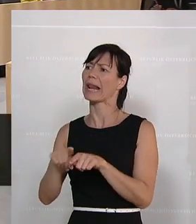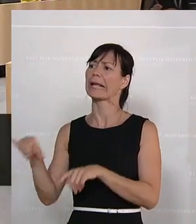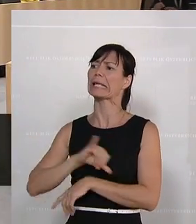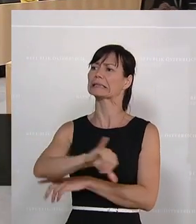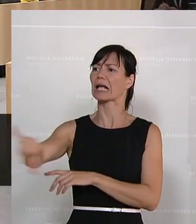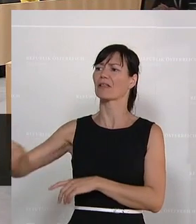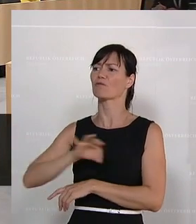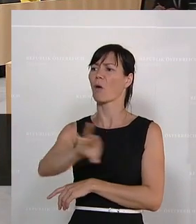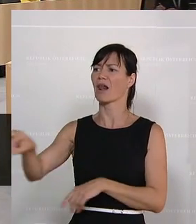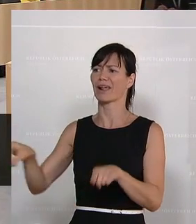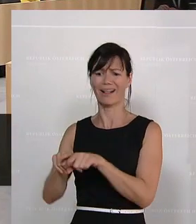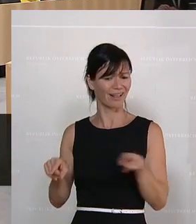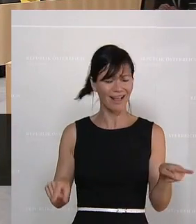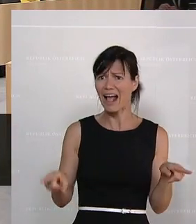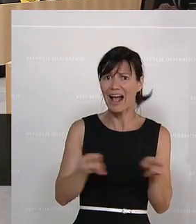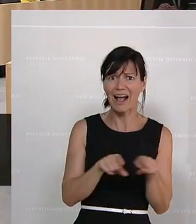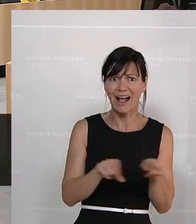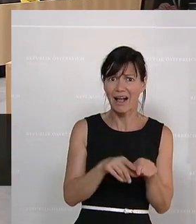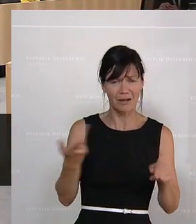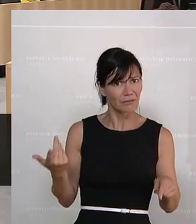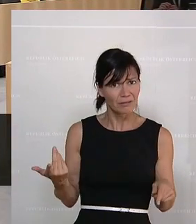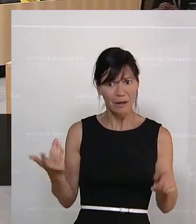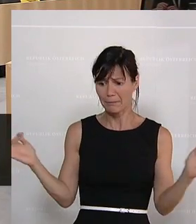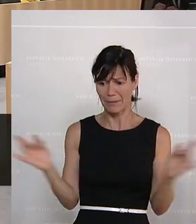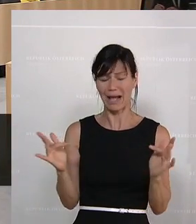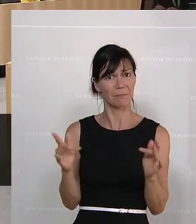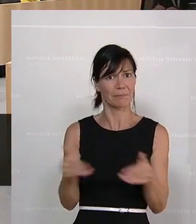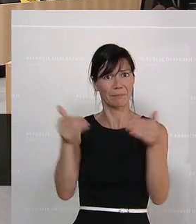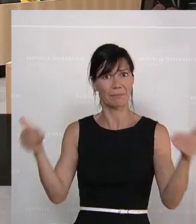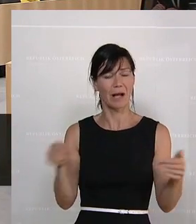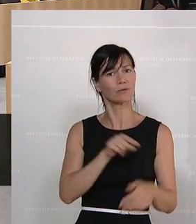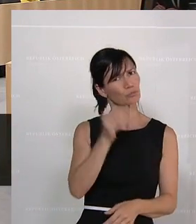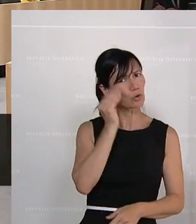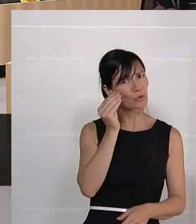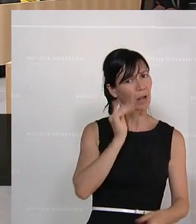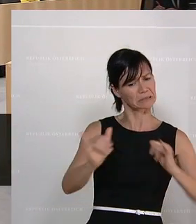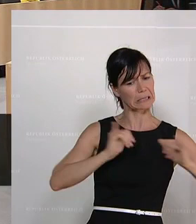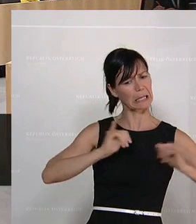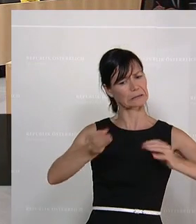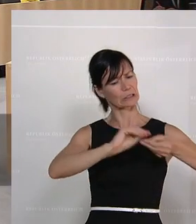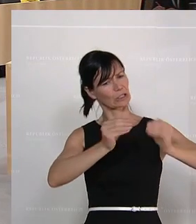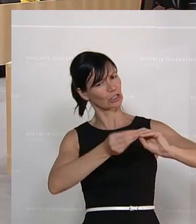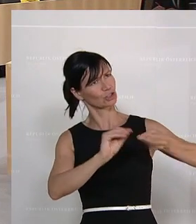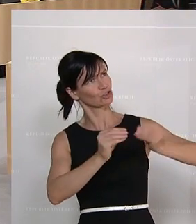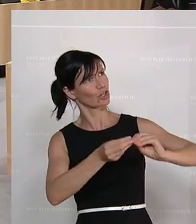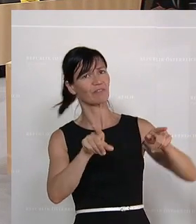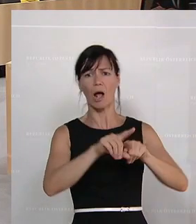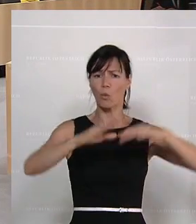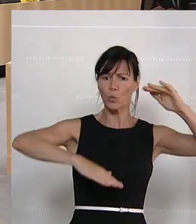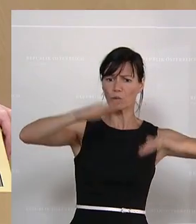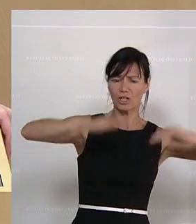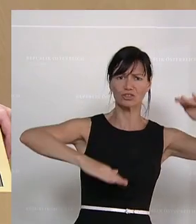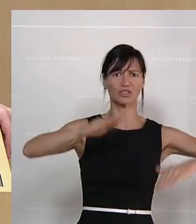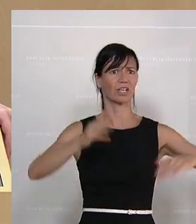auf die preise ganz sicher nicht so dass sie bei der kassa form wie viele einkommen die person hat die zahlen will und dann an unterschiedlichen preis